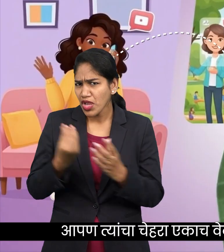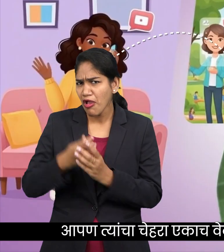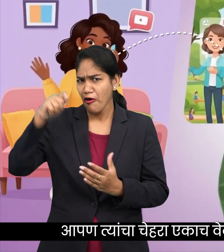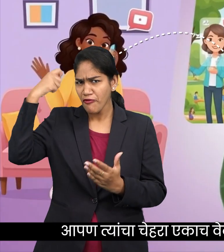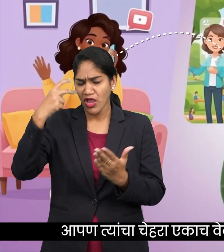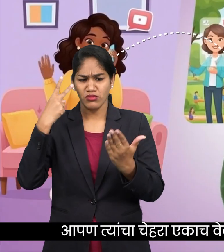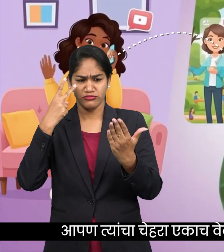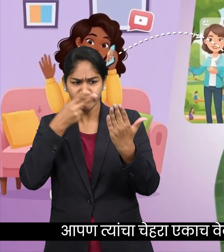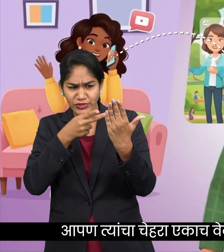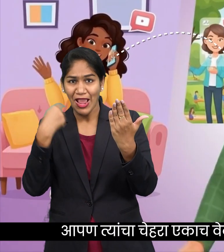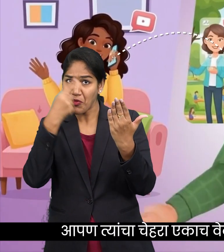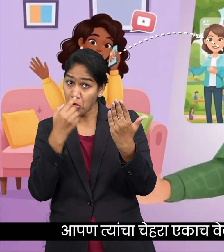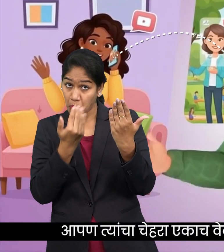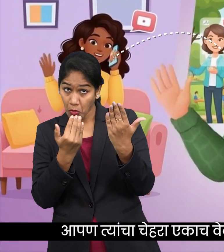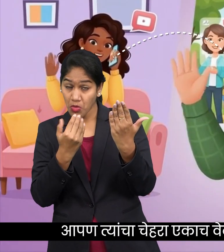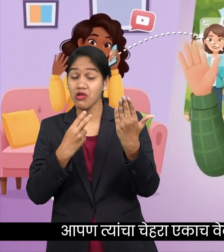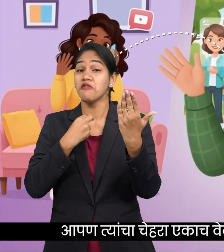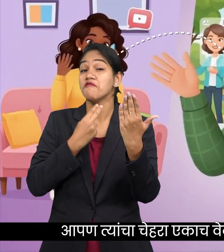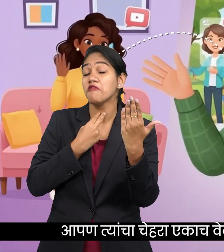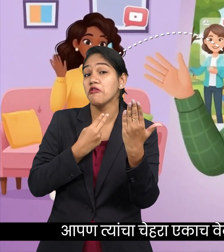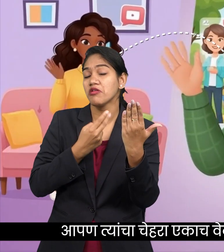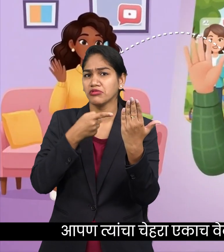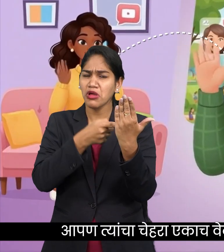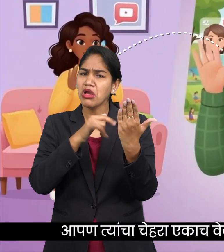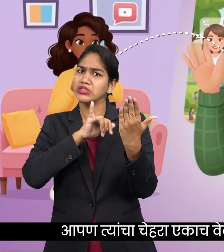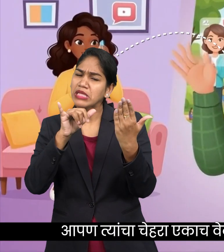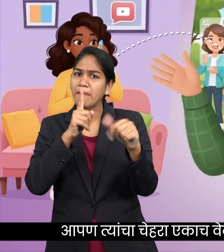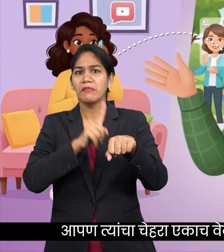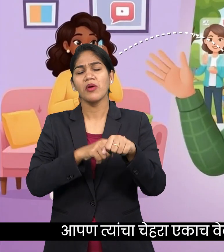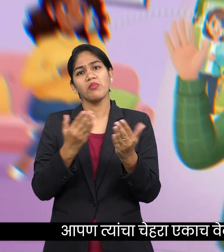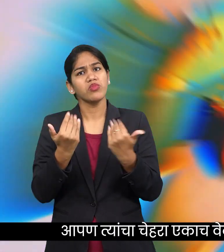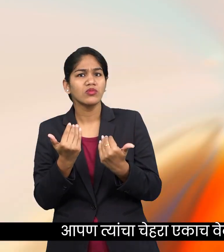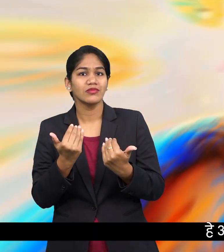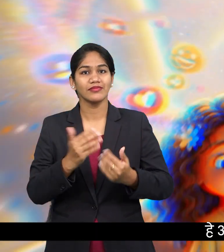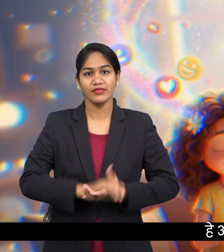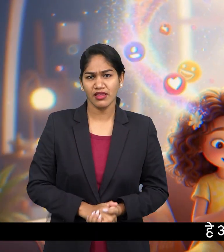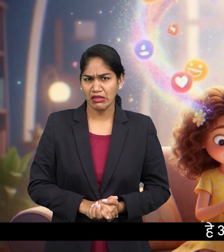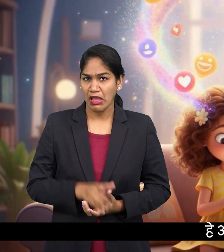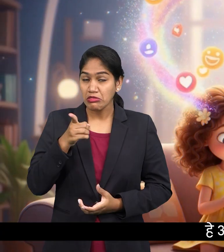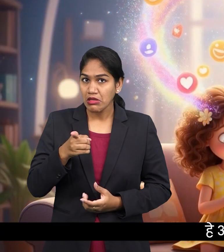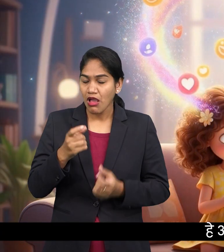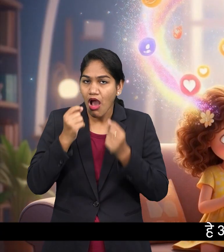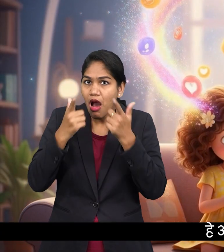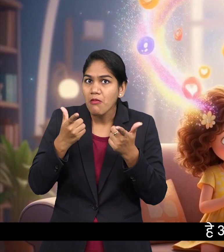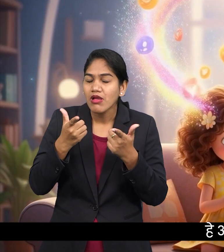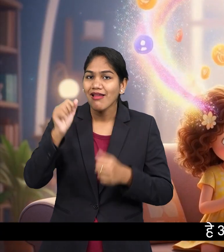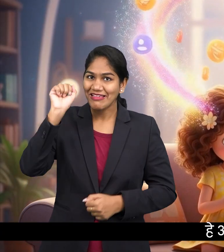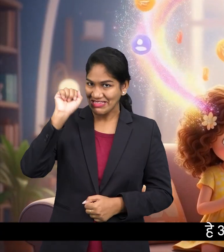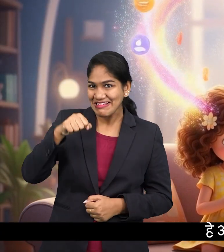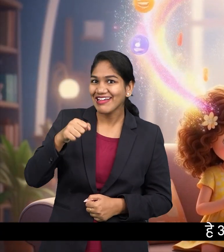आपण त्यांचा चेहरा एकाच वेळी पाहू शकतो आणि त्यांचा आवाज ऐकू शकतो. हे आश्चर्यकारक नाही